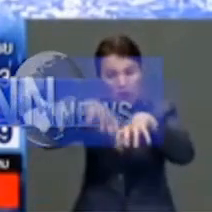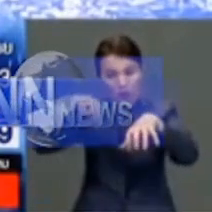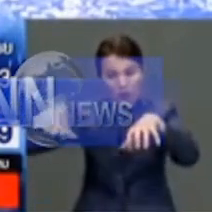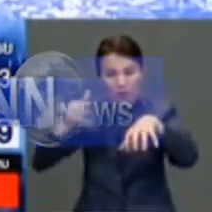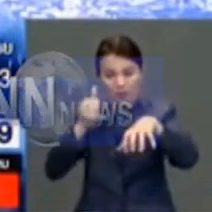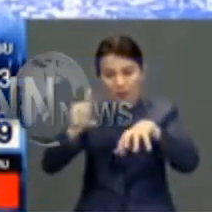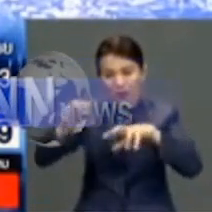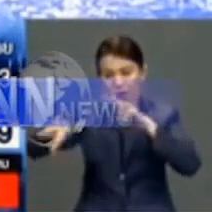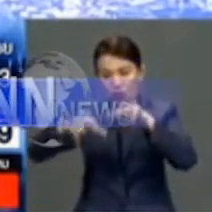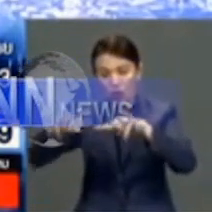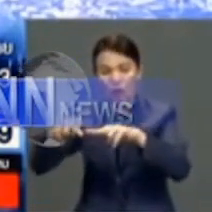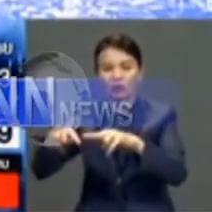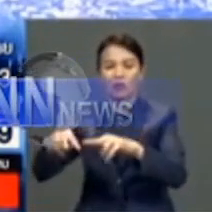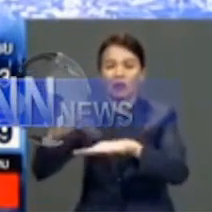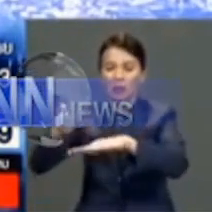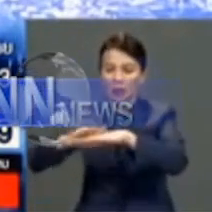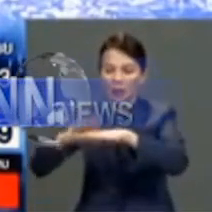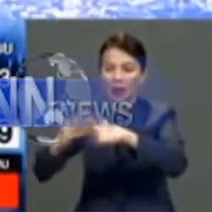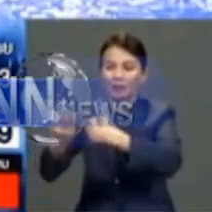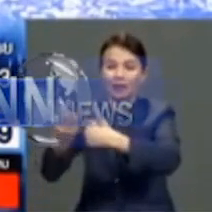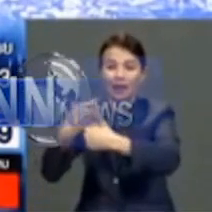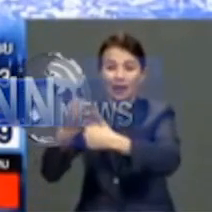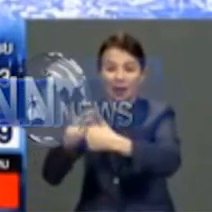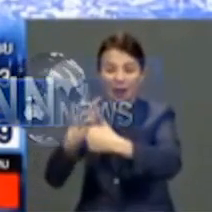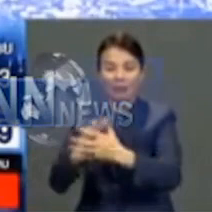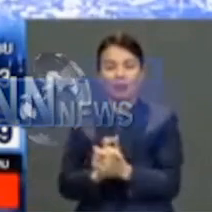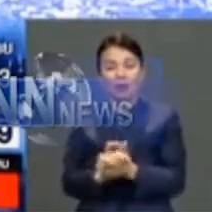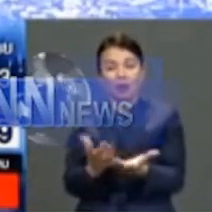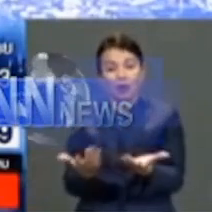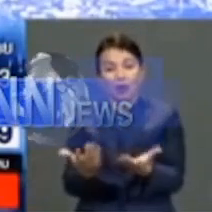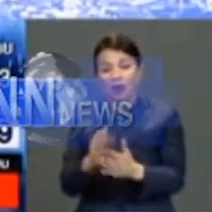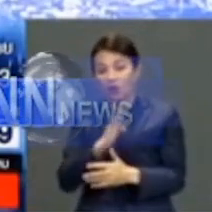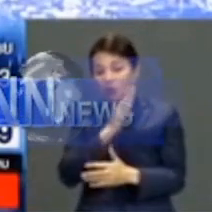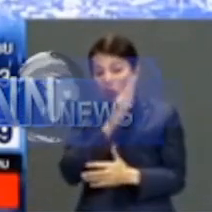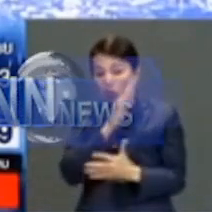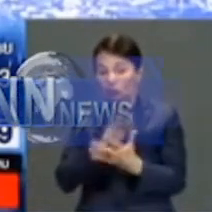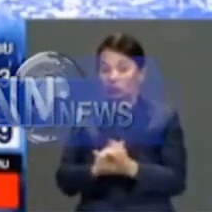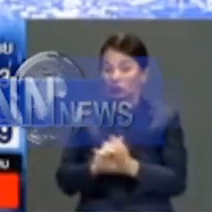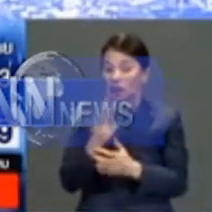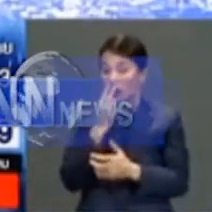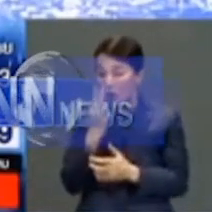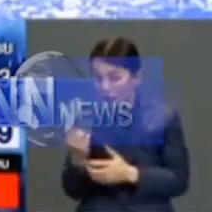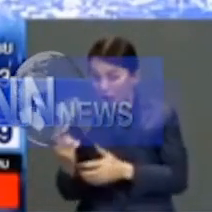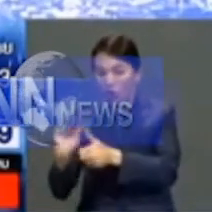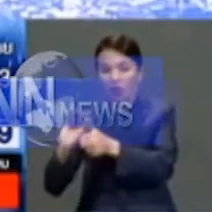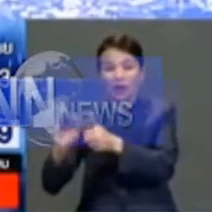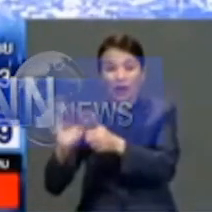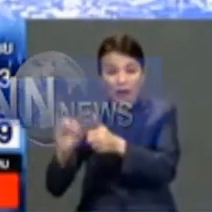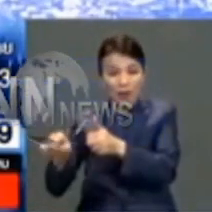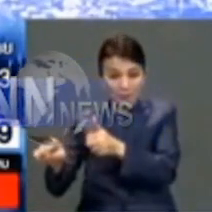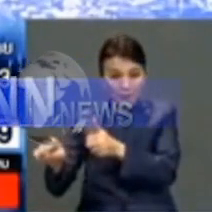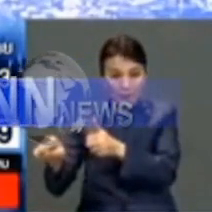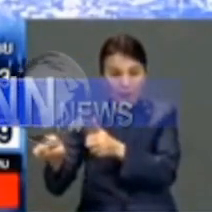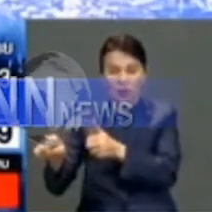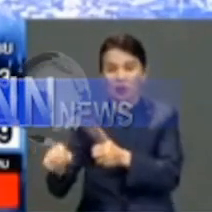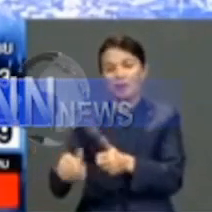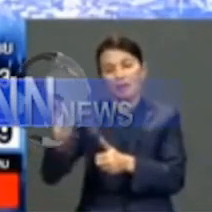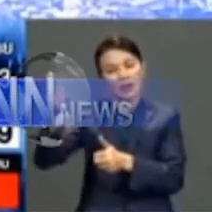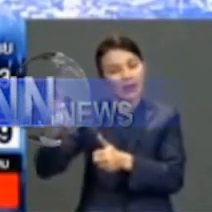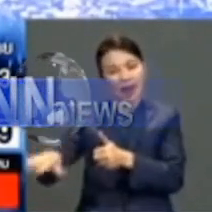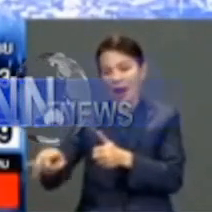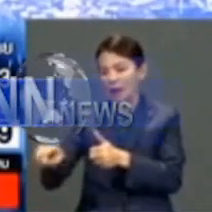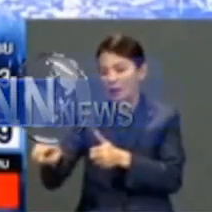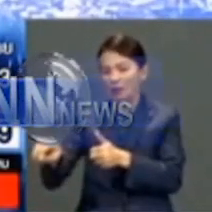ขเป็นศูนย์มา18วันค่ะซึ่งถือว่าเป็นความสำเร็จของประเทศไทยโดยยังไม่สามารถวางใจได้เพราะอาจจะมีการระบาดระลอกที่